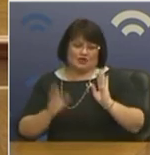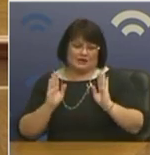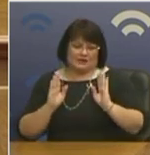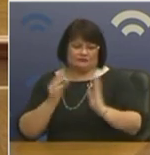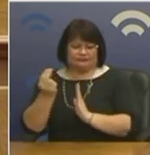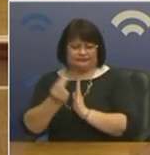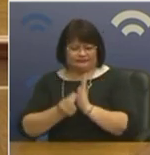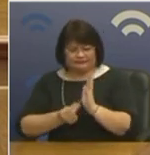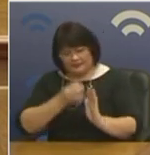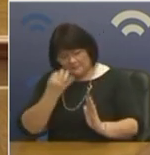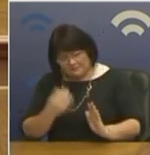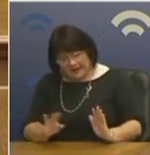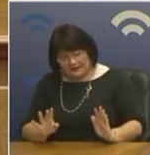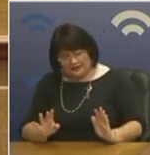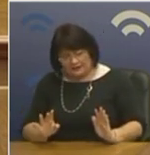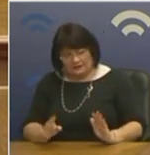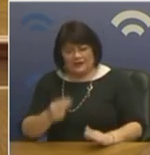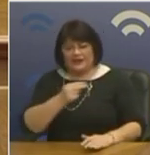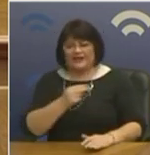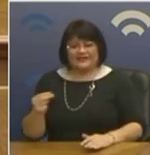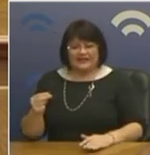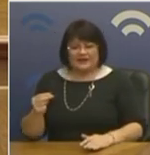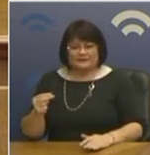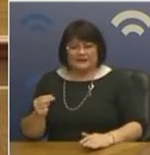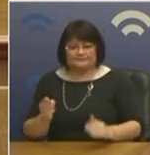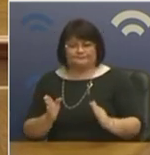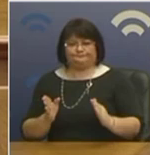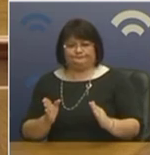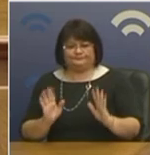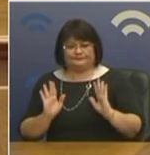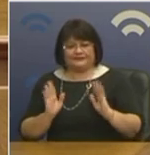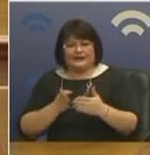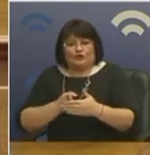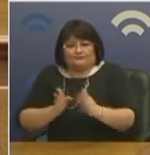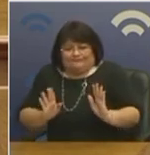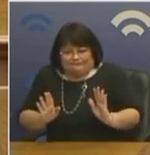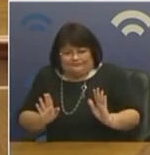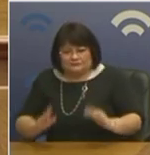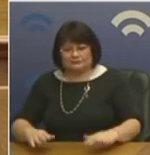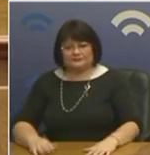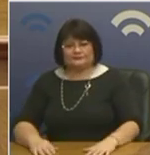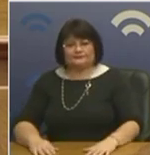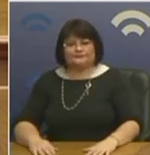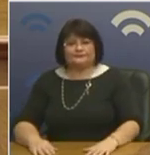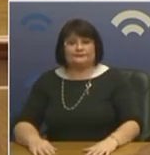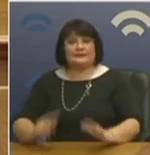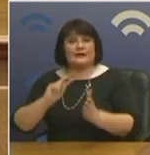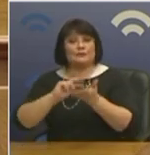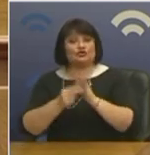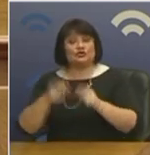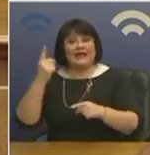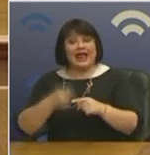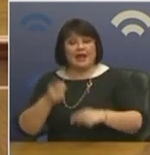φορές. Όμως υπάρχει ένα θέμα το οποίο μας βάζει φρένο και είναι η Θράκη. Άρα λοιπόν πρέπει να είμαστε προσεκτικοί με την απλή